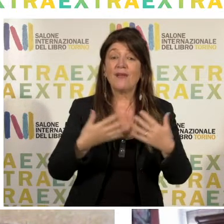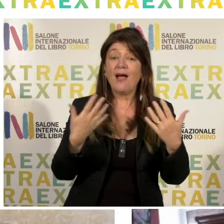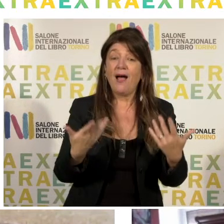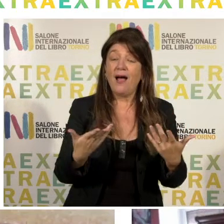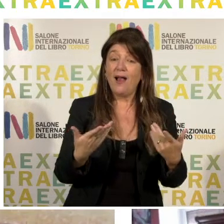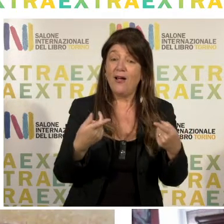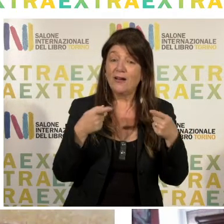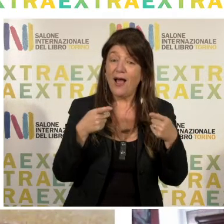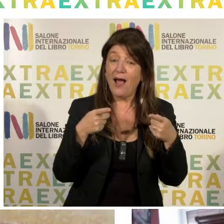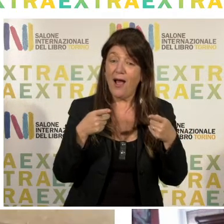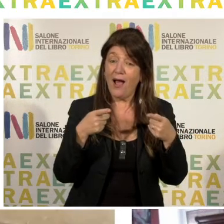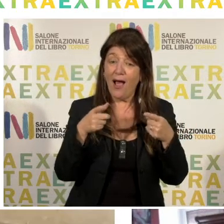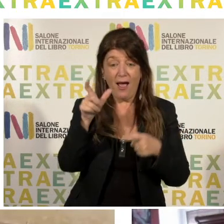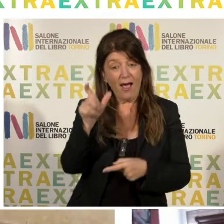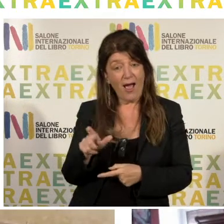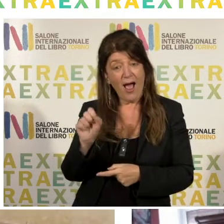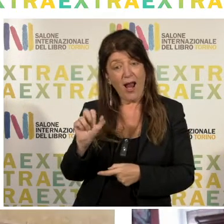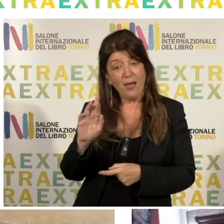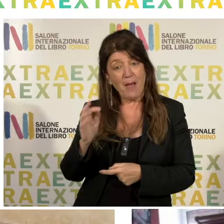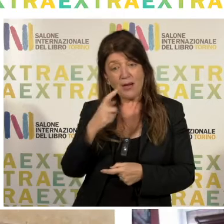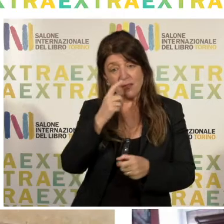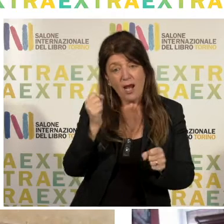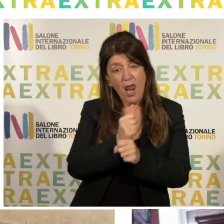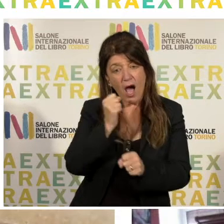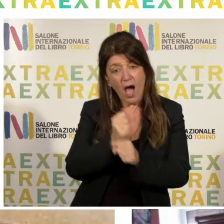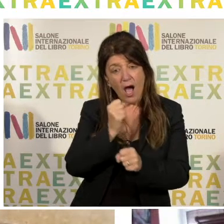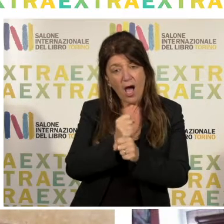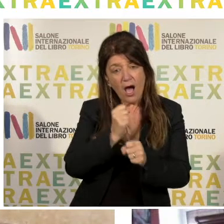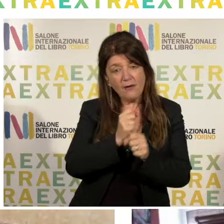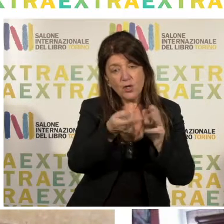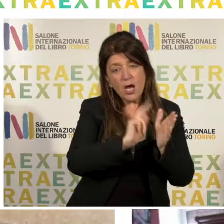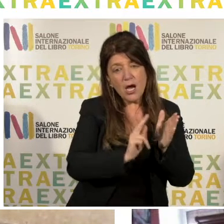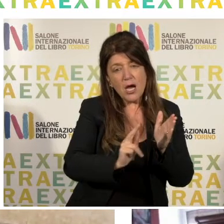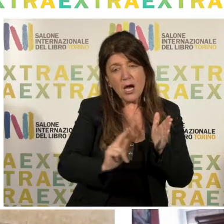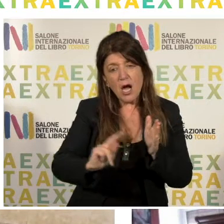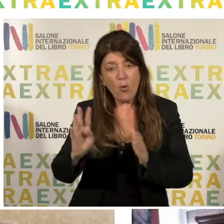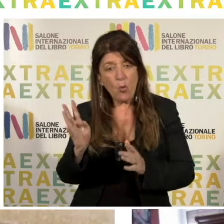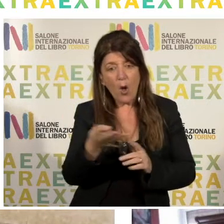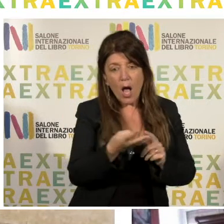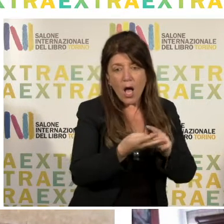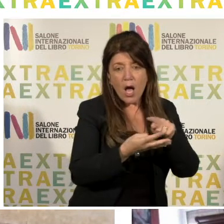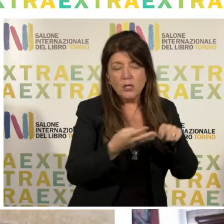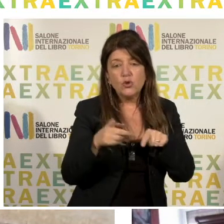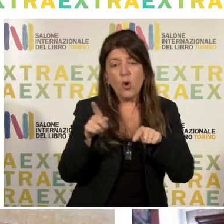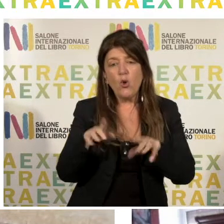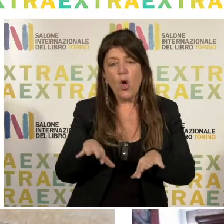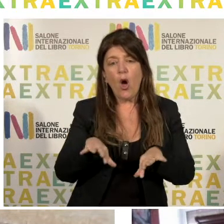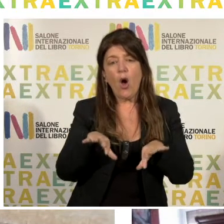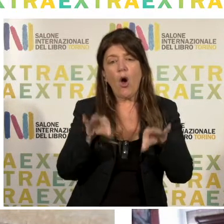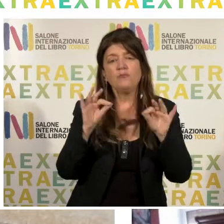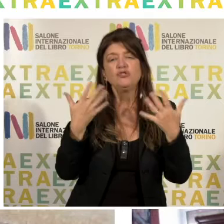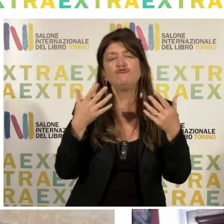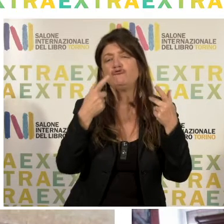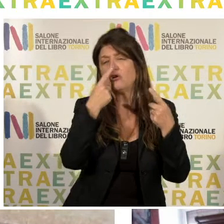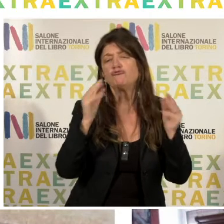lavori insieme su tutti questi aspetti è dimostrato dal fatto che incomincia contemporaneamente, giovanissimo, a